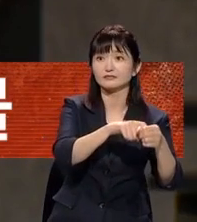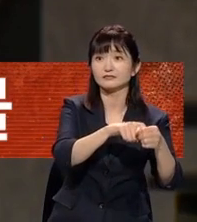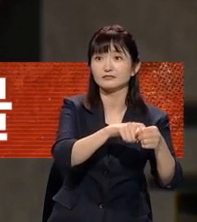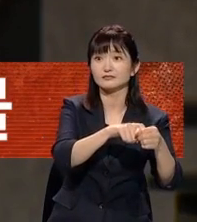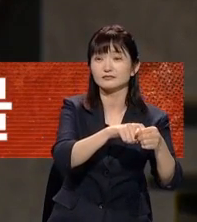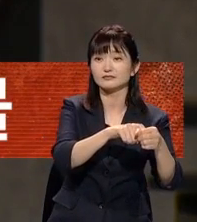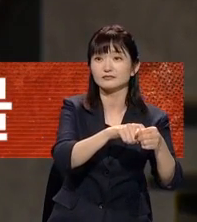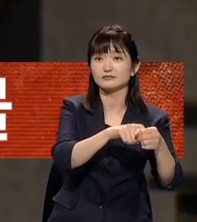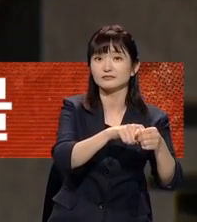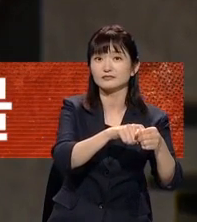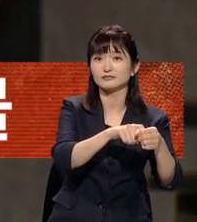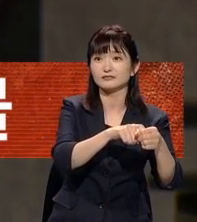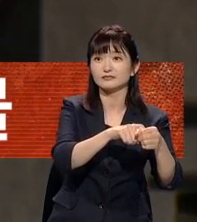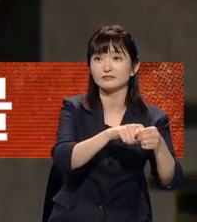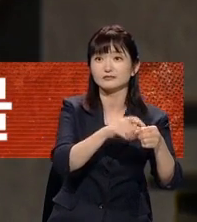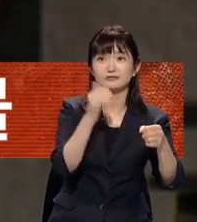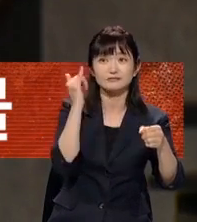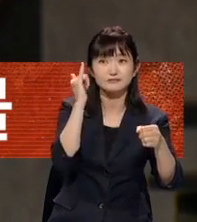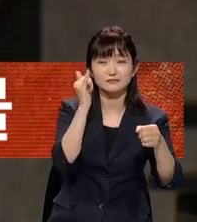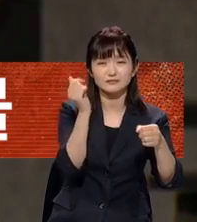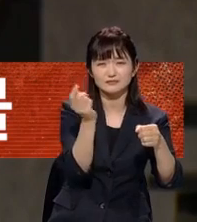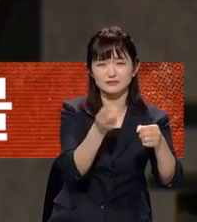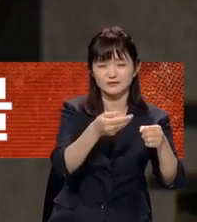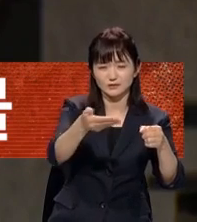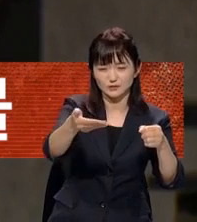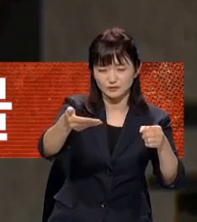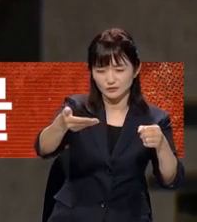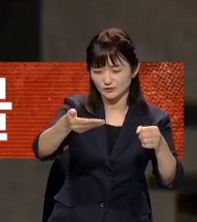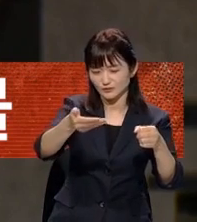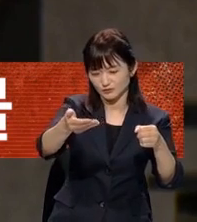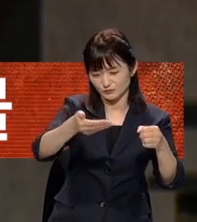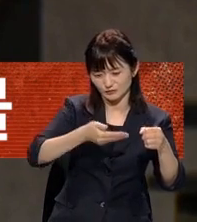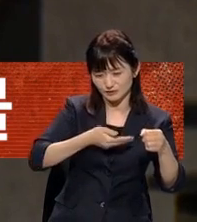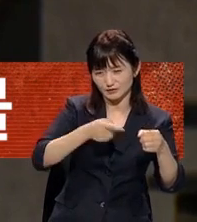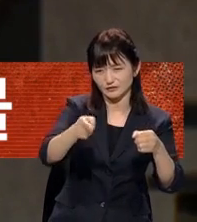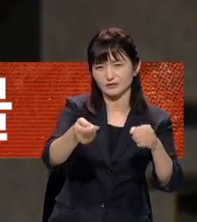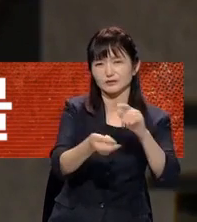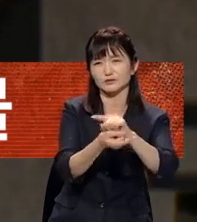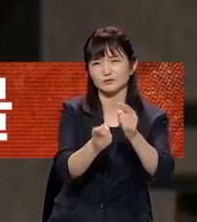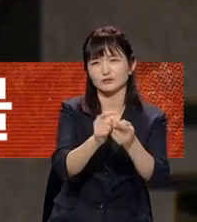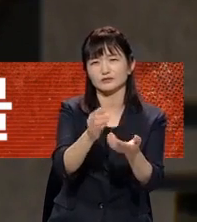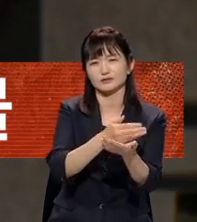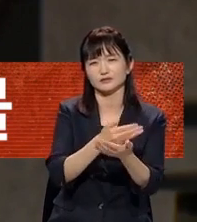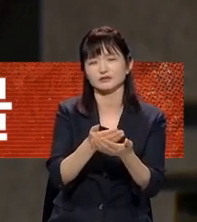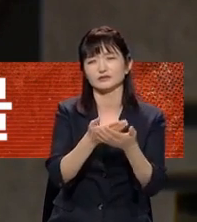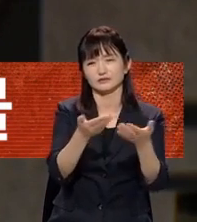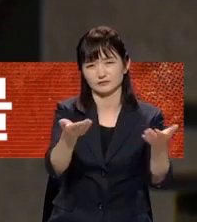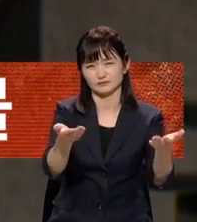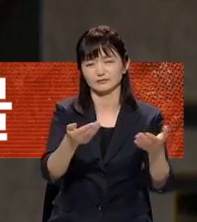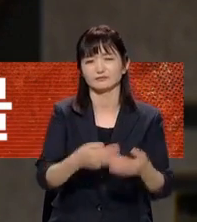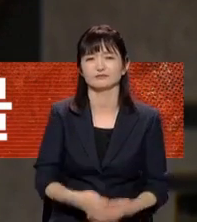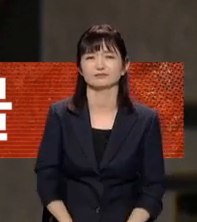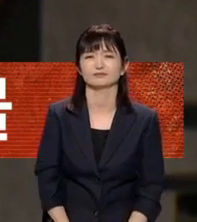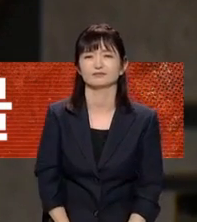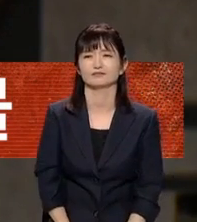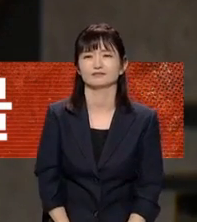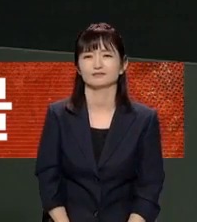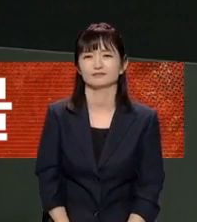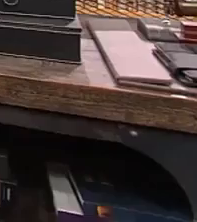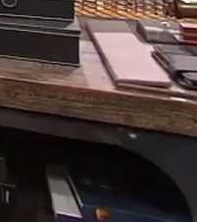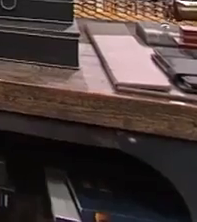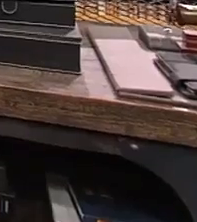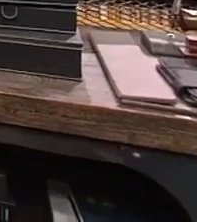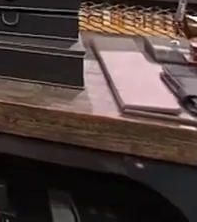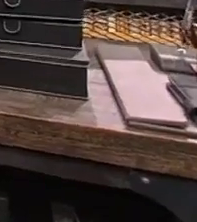전화번호를 전달해 드렸다는 그 이유 타고 또 나눠서 드시는 젊은 부부입니다 그러네요 아유